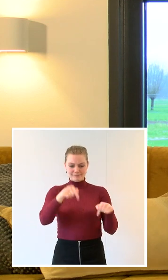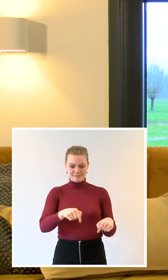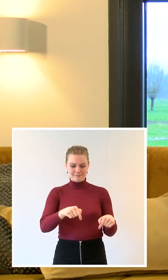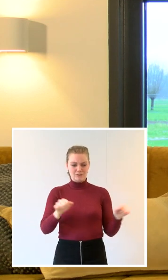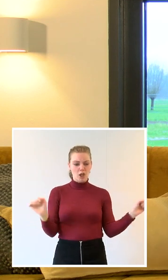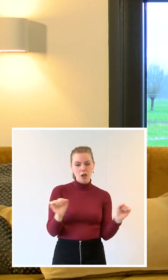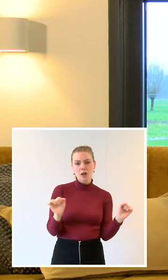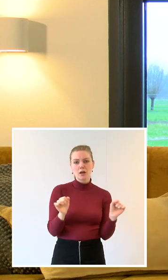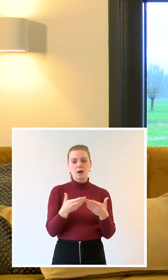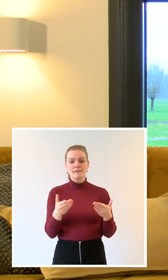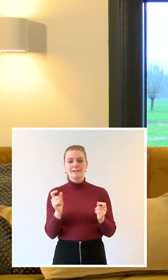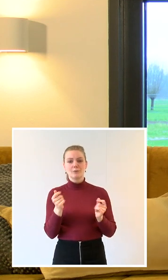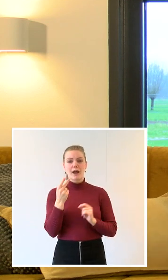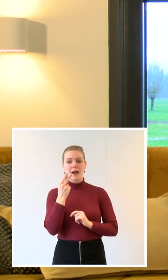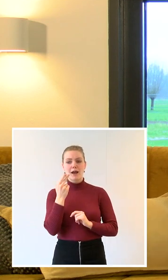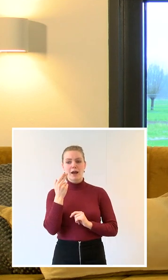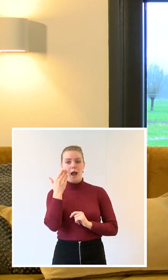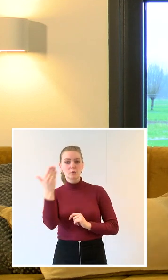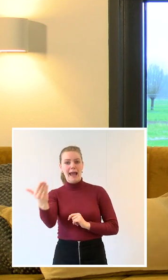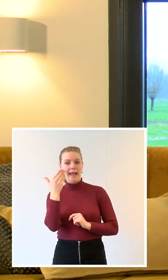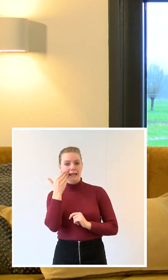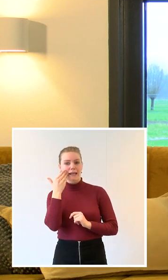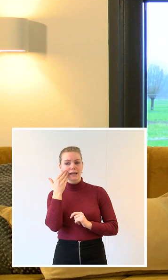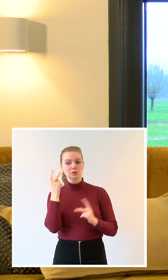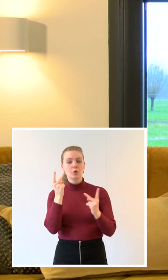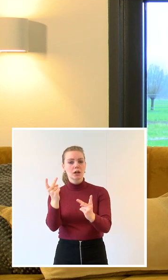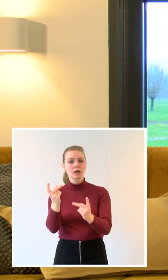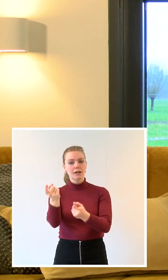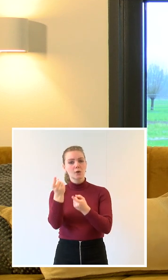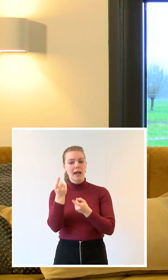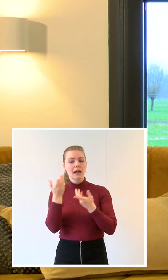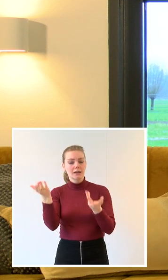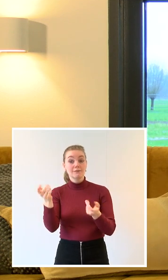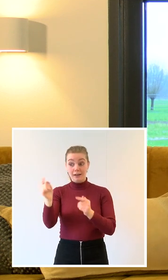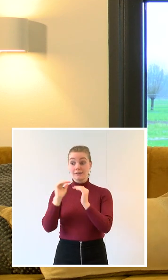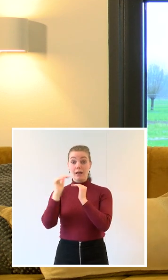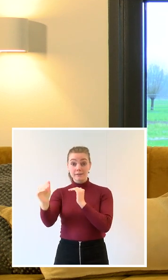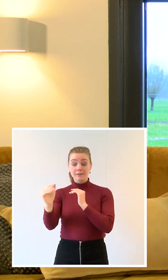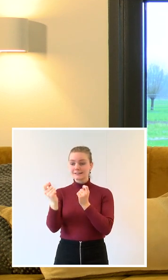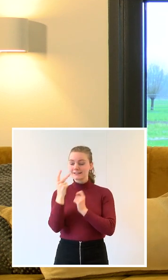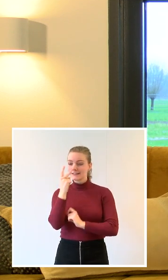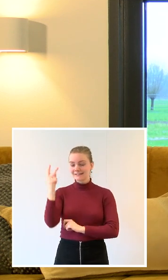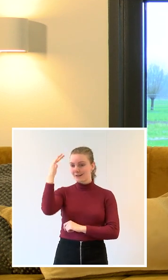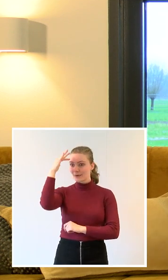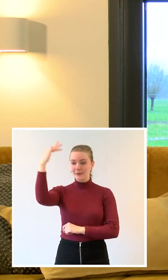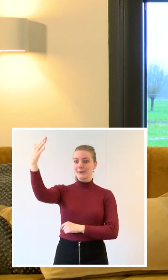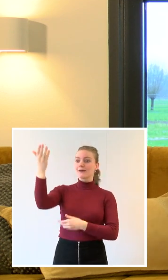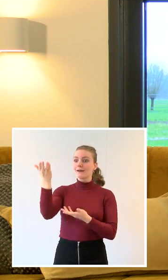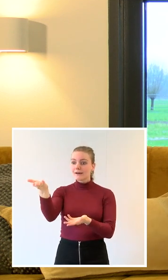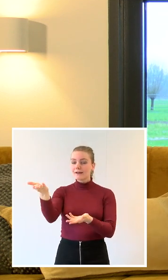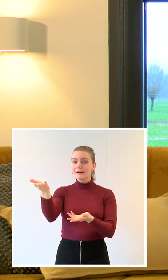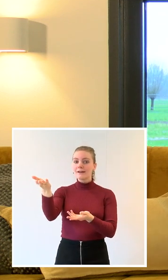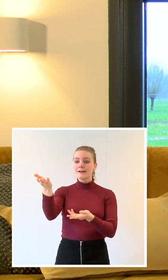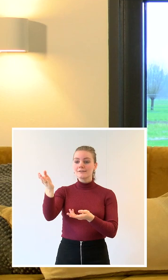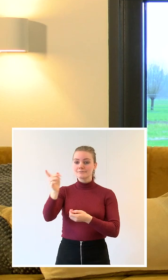uitdaging. En dan gaan ze in het land waar ze dat gezien hebben, waardoor een droom is ontstaan, gaan ze bijvoorbeeld beginnen aan een bed